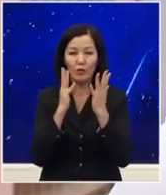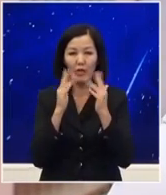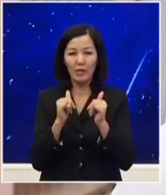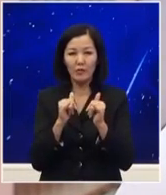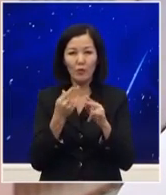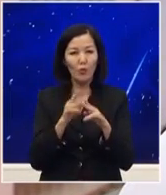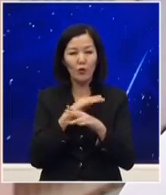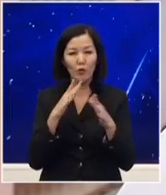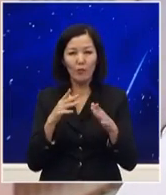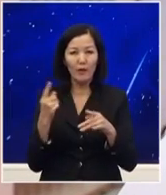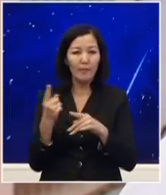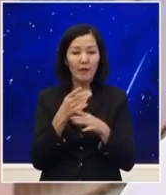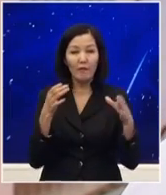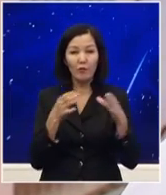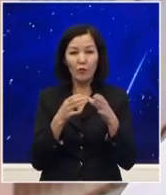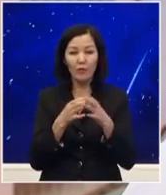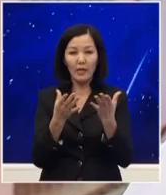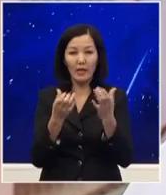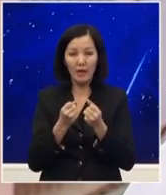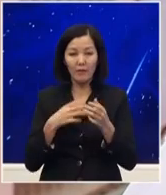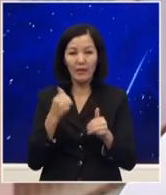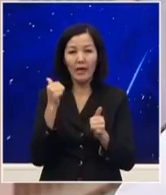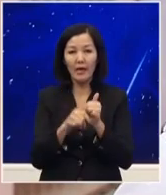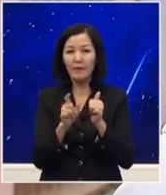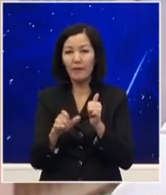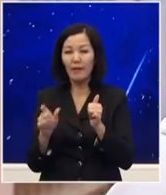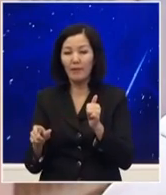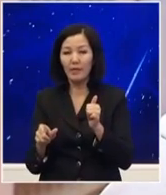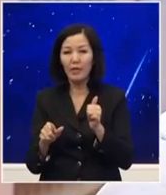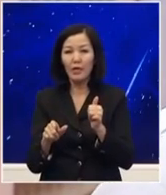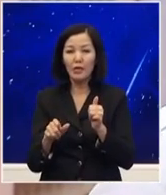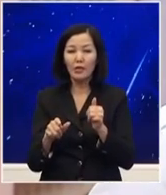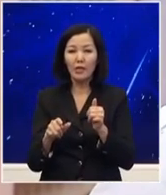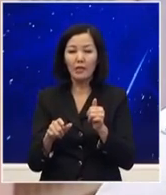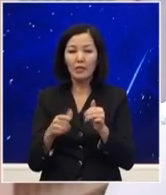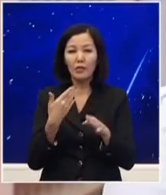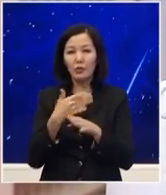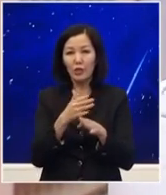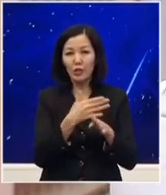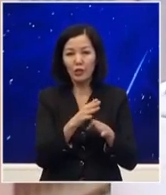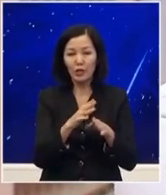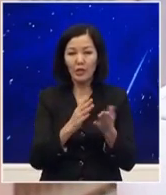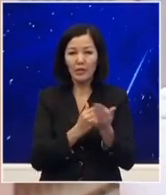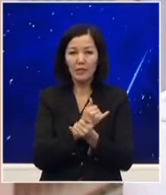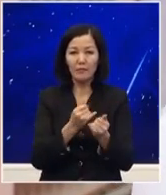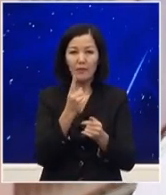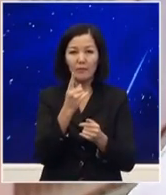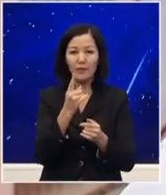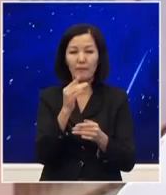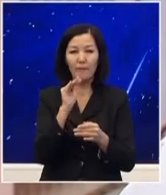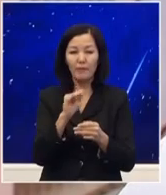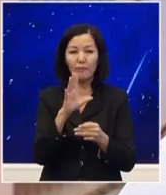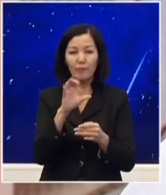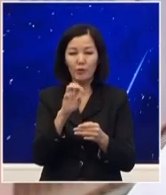Әзірге тек алғашқы топты ғана қабылдадық. Себебі әр баламен жеке жұмыс жүргізу керек. Ескерте кетері, бізде қызмет ақылы, әр сабақ құны 1000